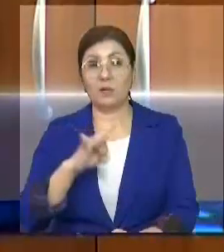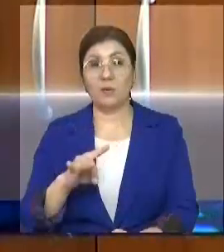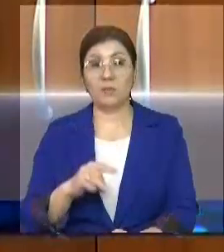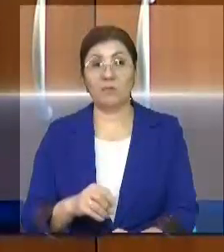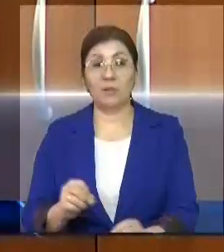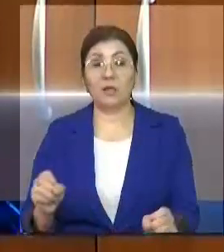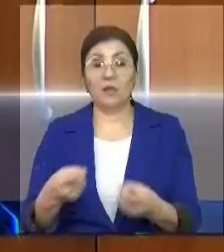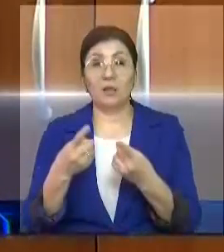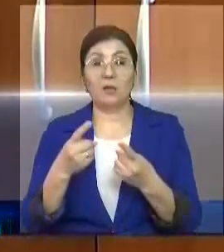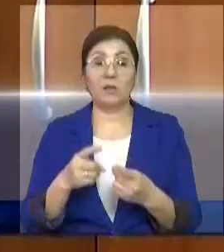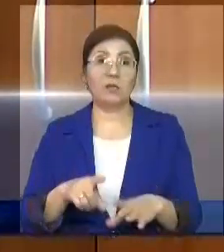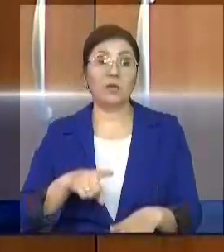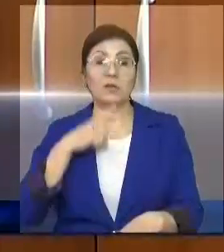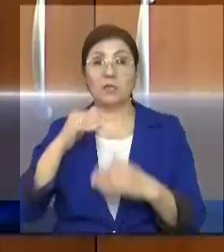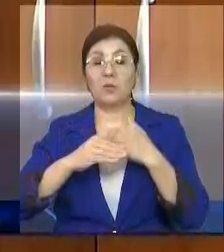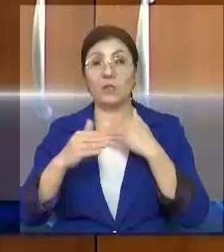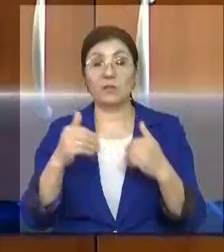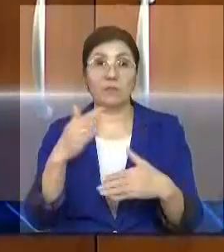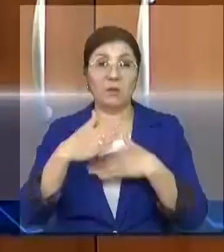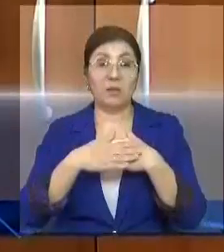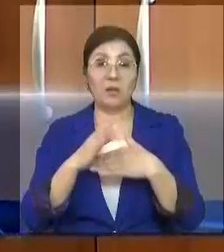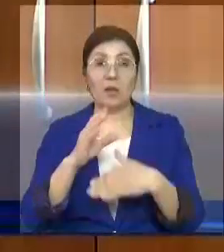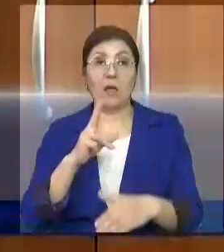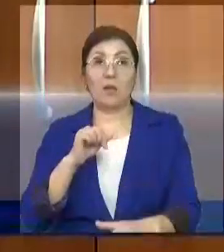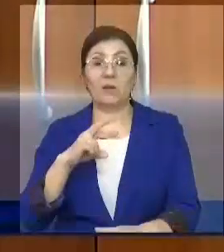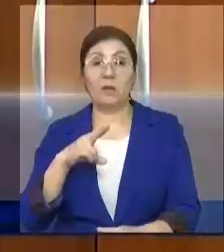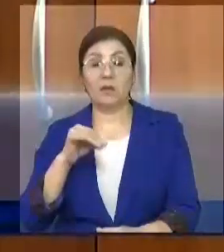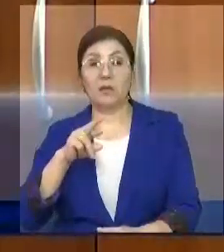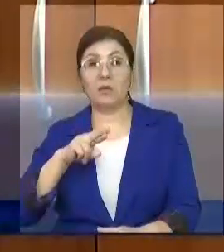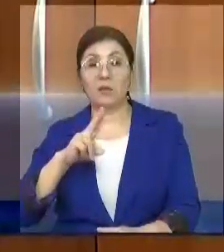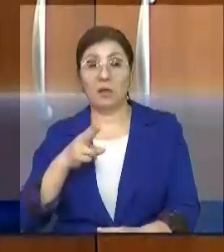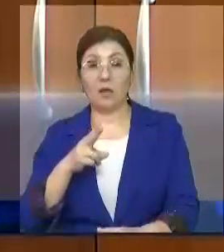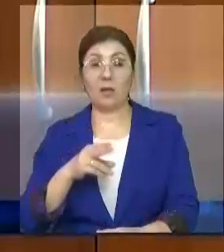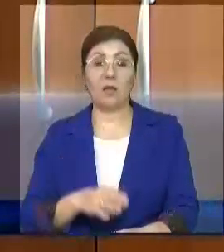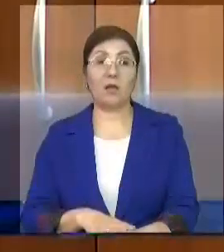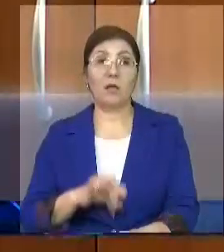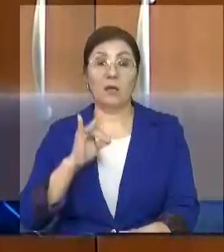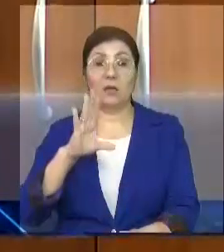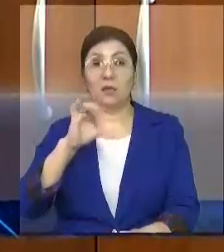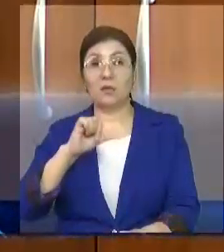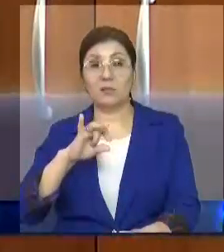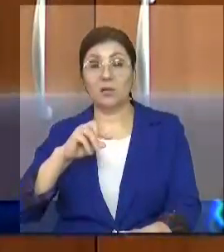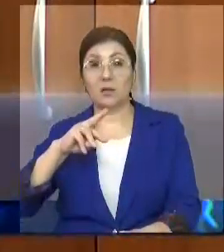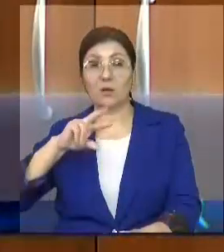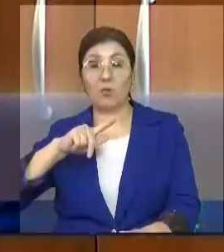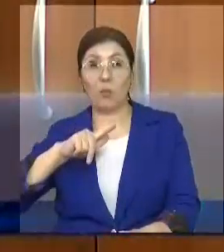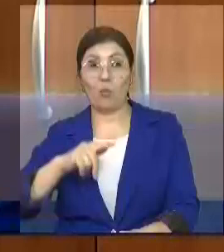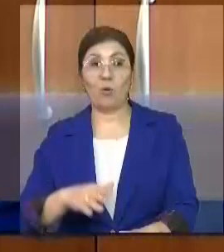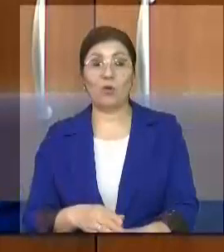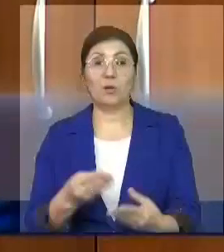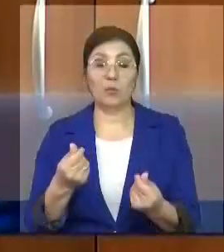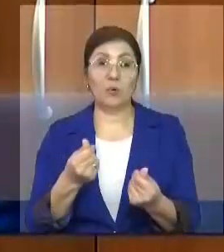создание зеленого пояса вокруг Кинкиякского и Саркутского сельских округов. Это уже туда будут средства заложены